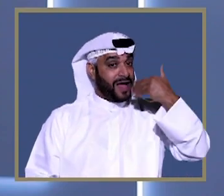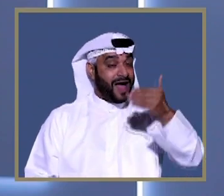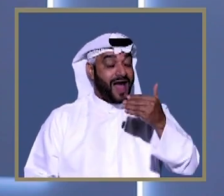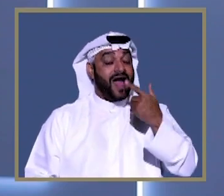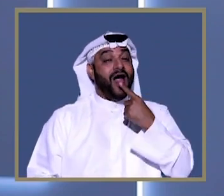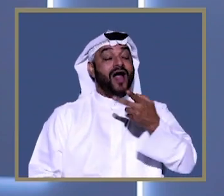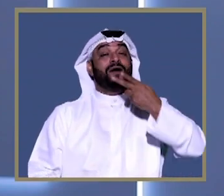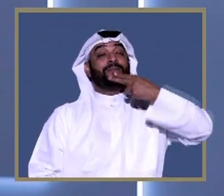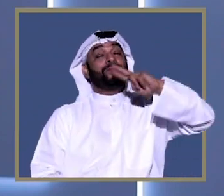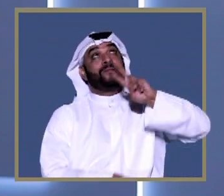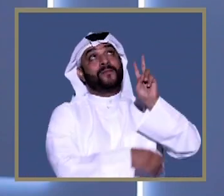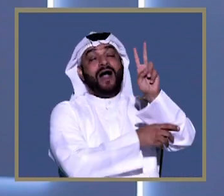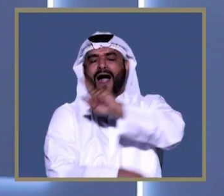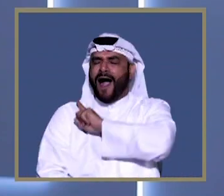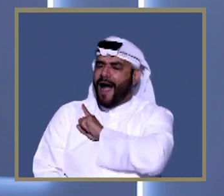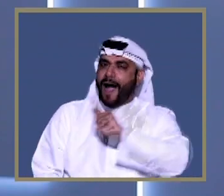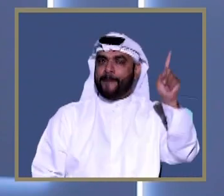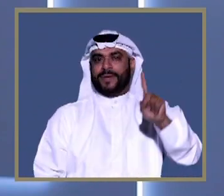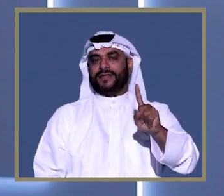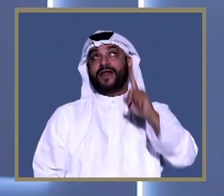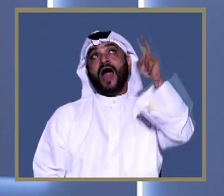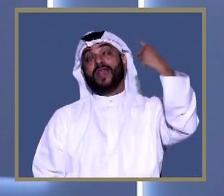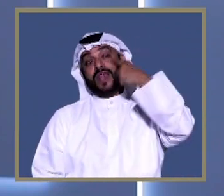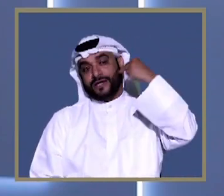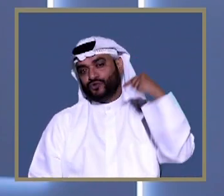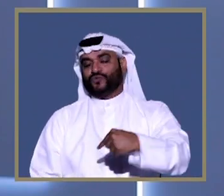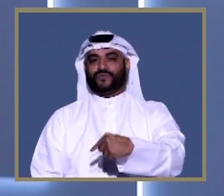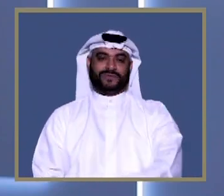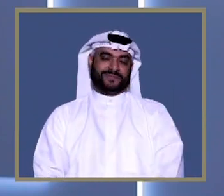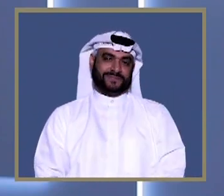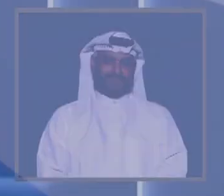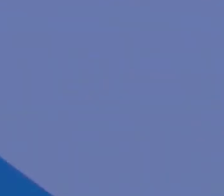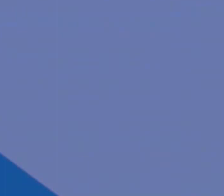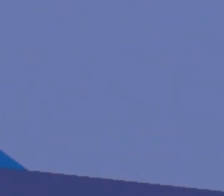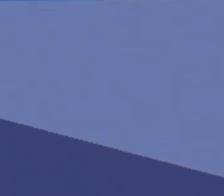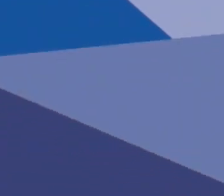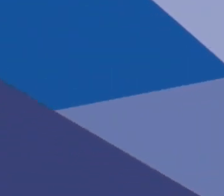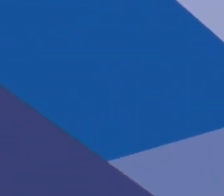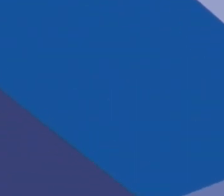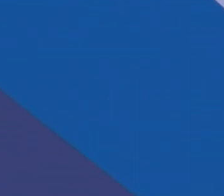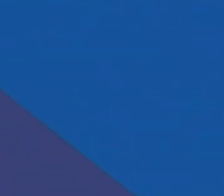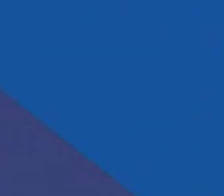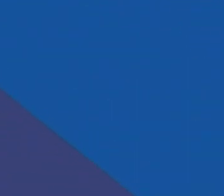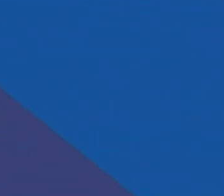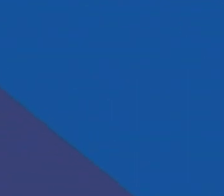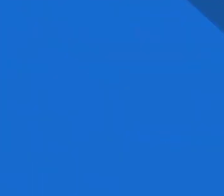راح يشيلها، لأن في قبره ما يقدر يكذب على ربه.